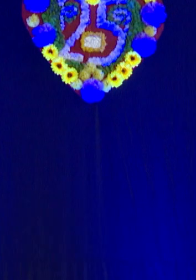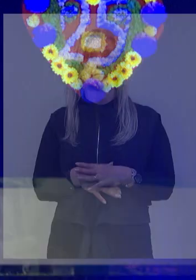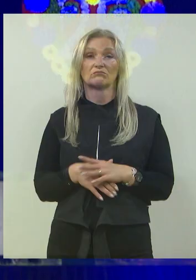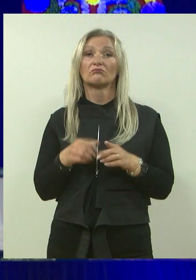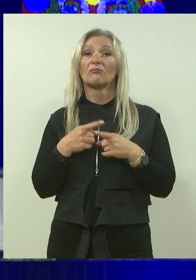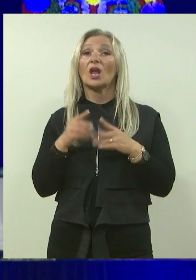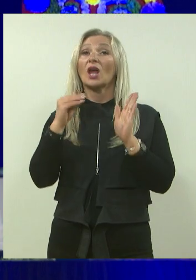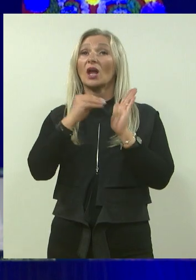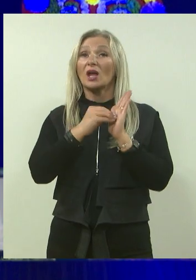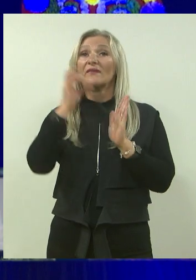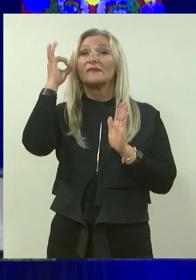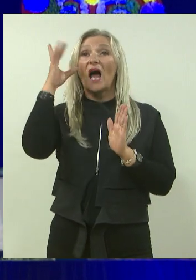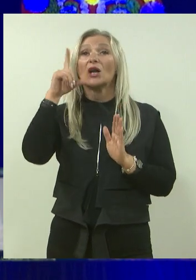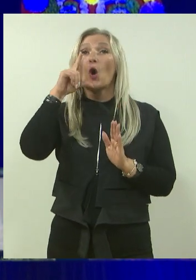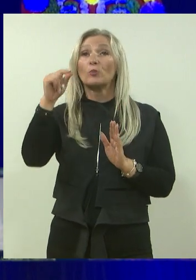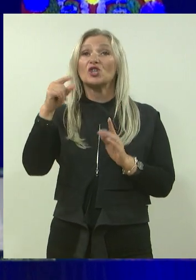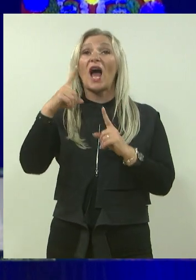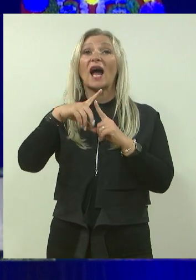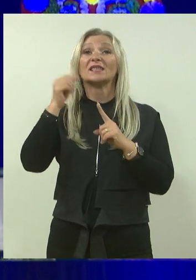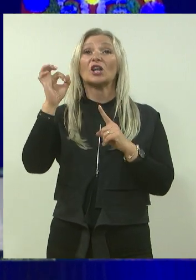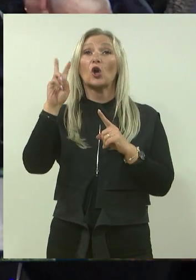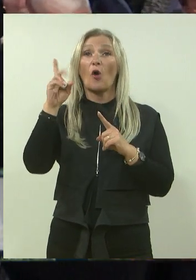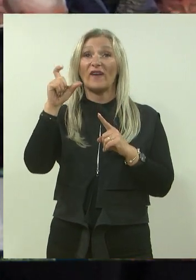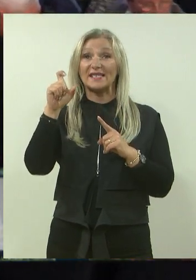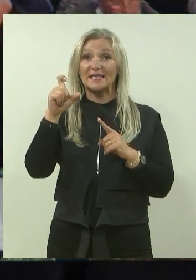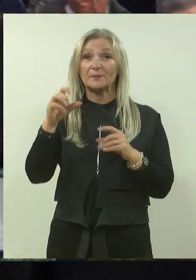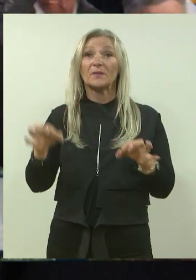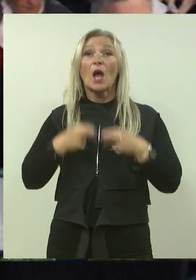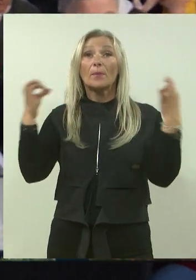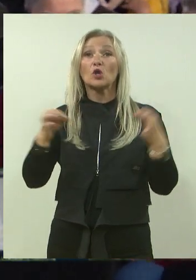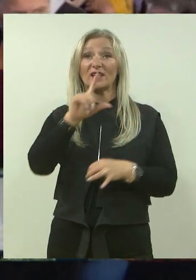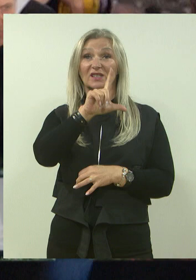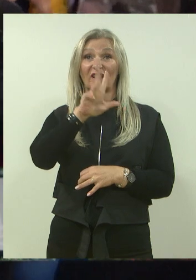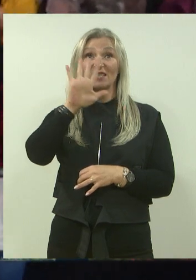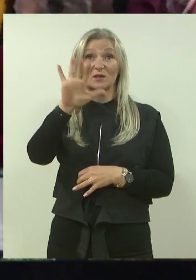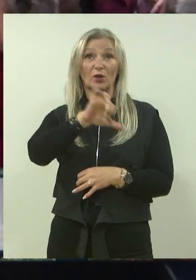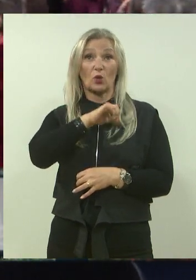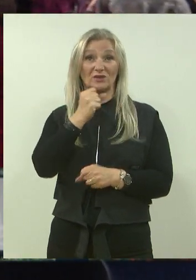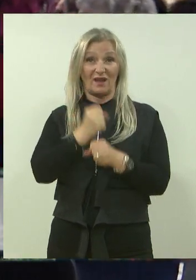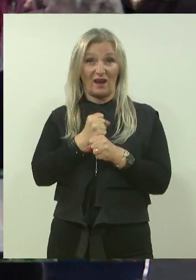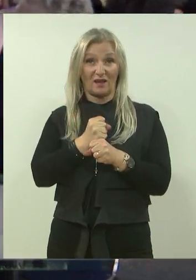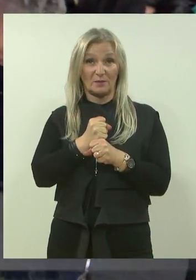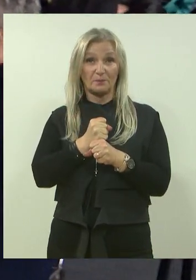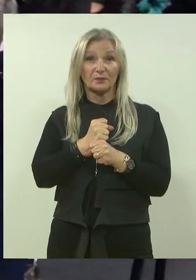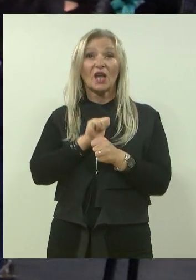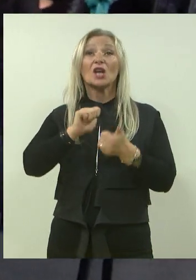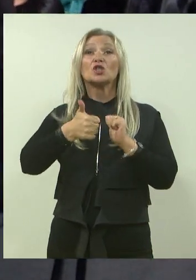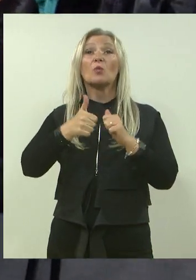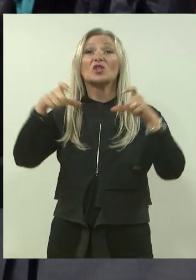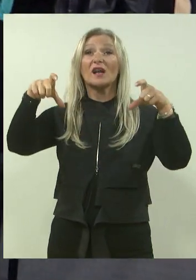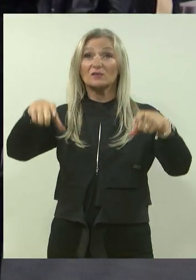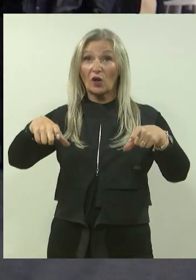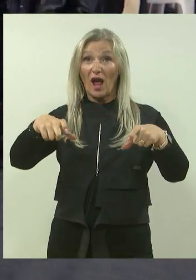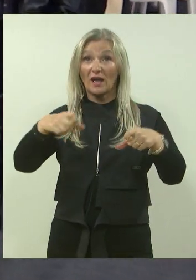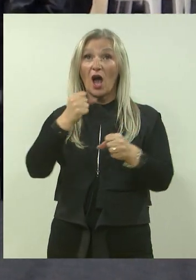Povodom obilježavanja Dana općine Trnovec Bartolovečki, ali i proslave 25. godišnjice rada u sportskoj dvorani osnovne škole Trnovec održan je